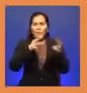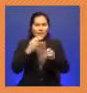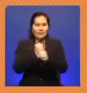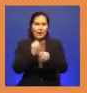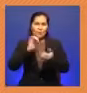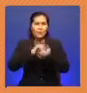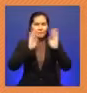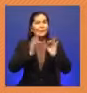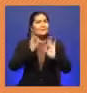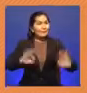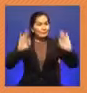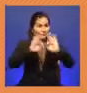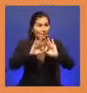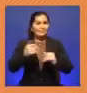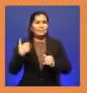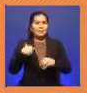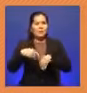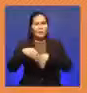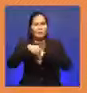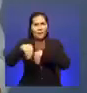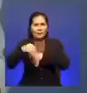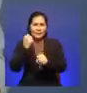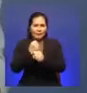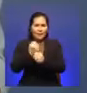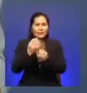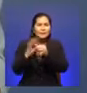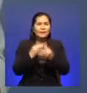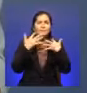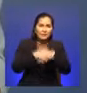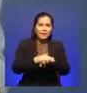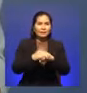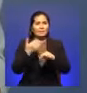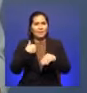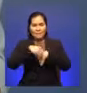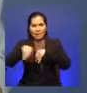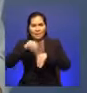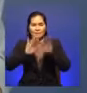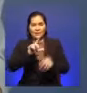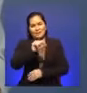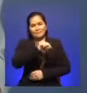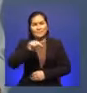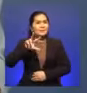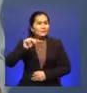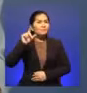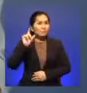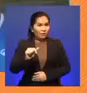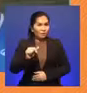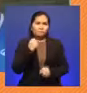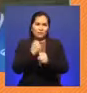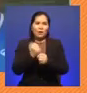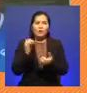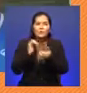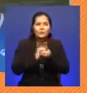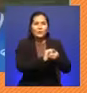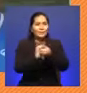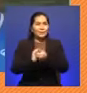เราก็มีภาคีร่วมขับเคลื่อนเชื่อมประสานอีกจำนวนสัก 20-30 ภาคีใหญ่ๆที่ทำงานร่วมกัน ก็เ